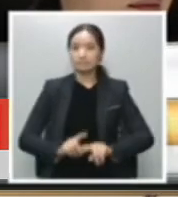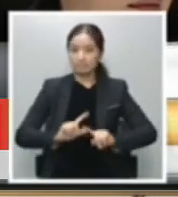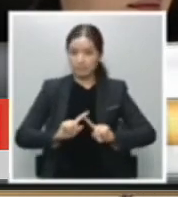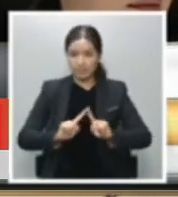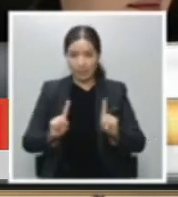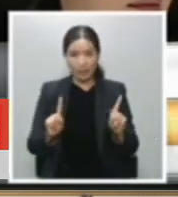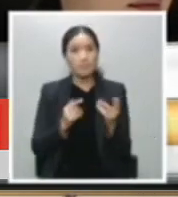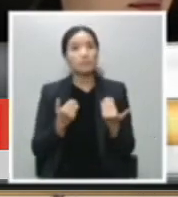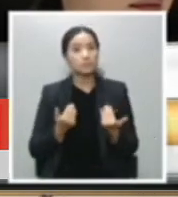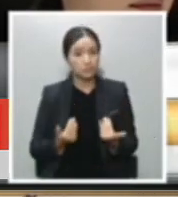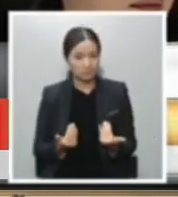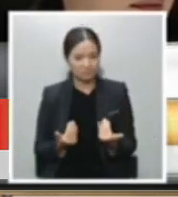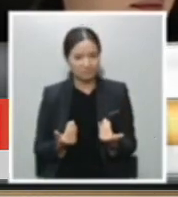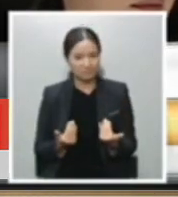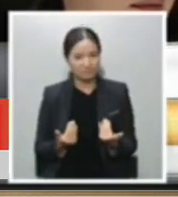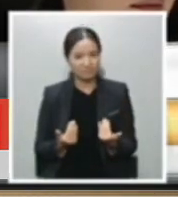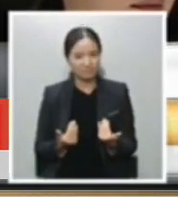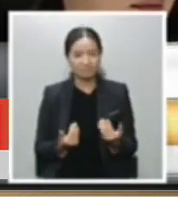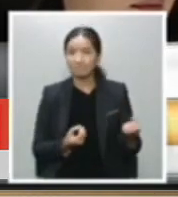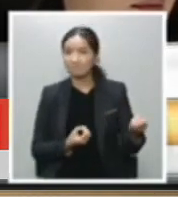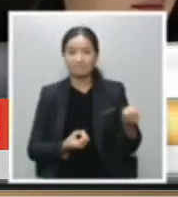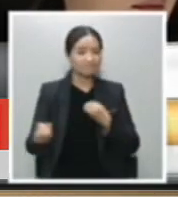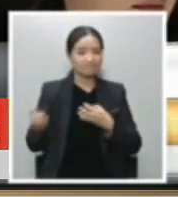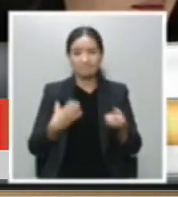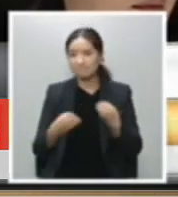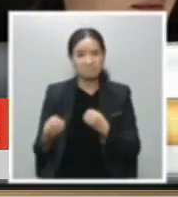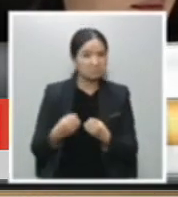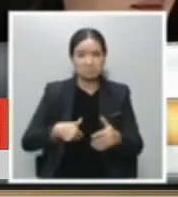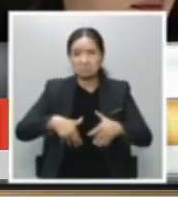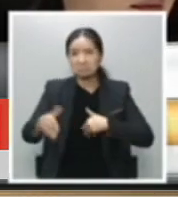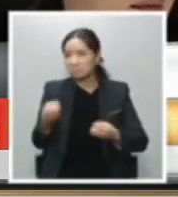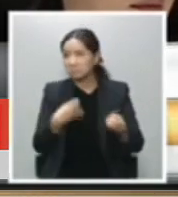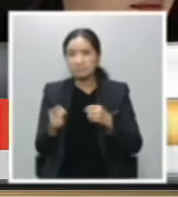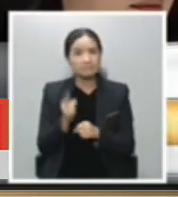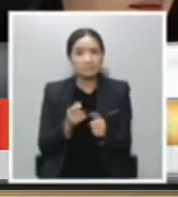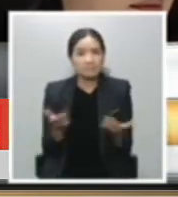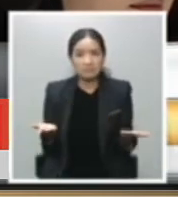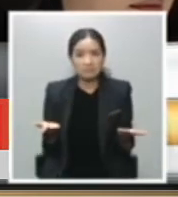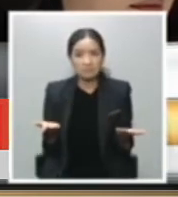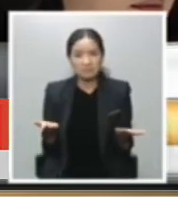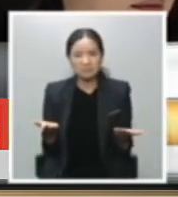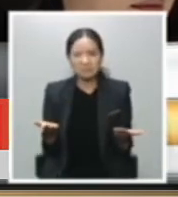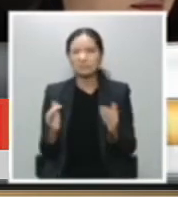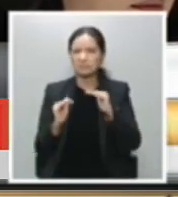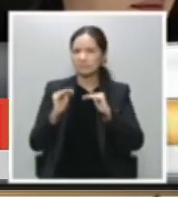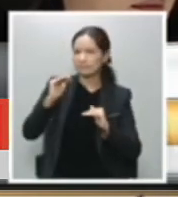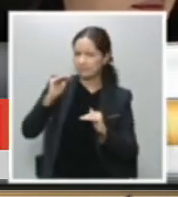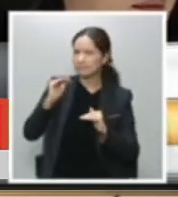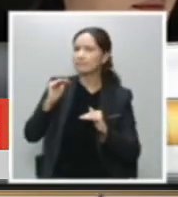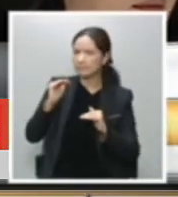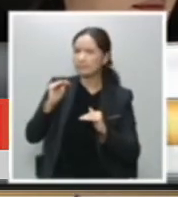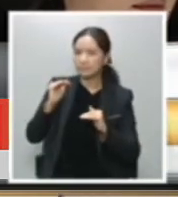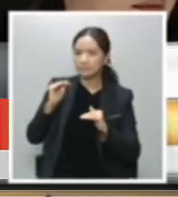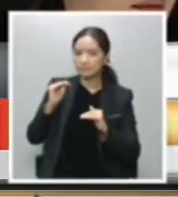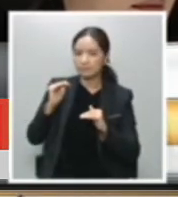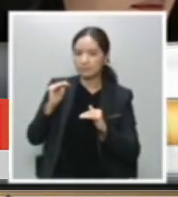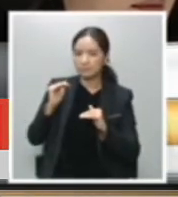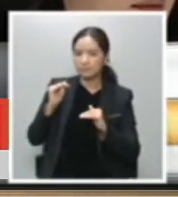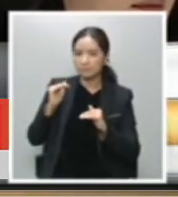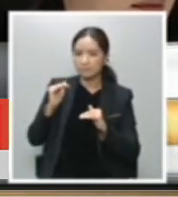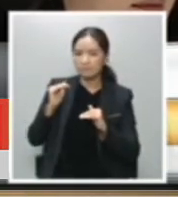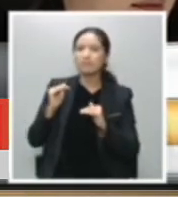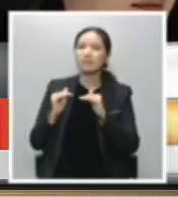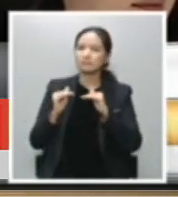จุบันนี้นั้นเสียงสะท้อนเป็นอย่างไรบ้างคะนั่นคือการเกิดชนชั้นที่มีการ